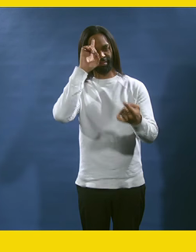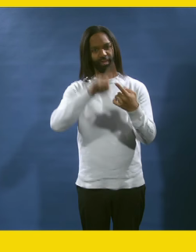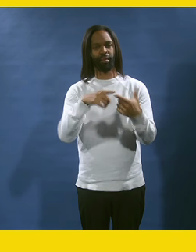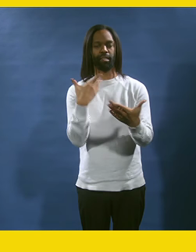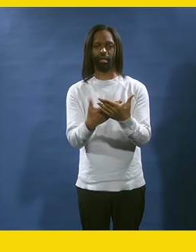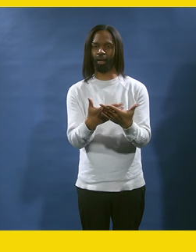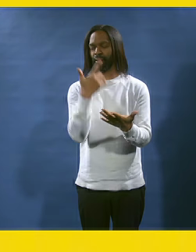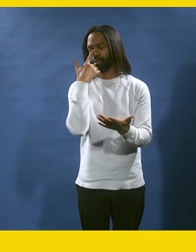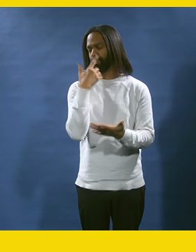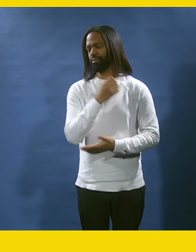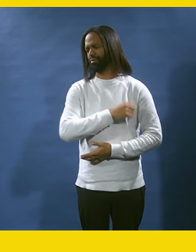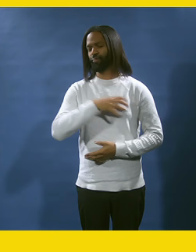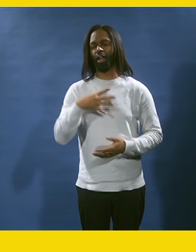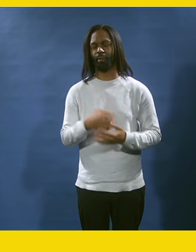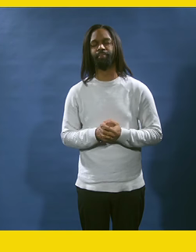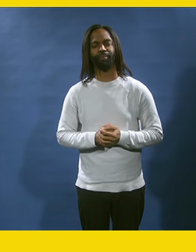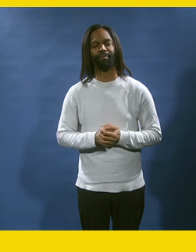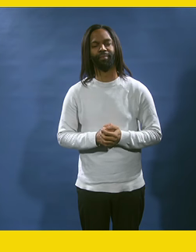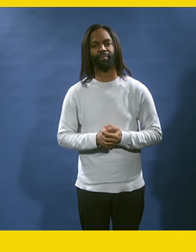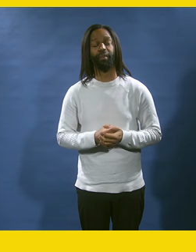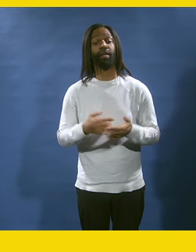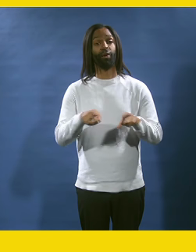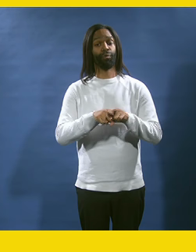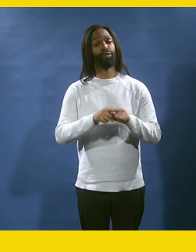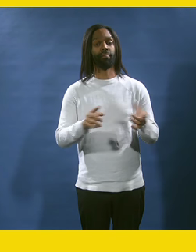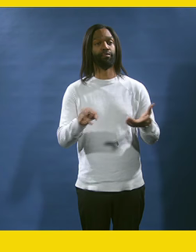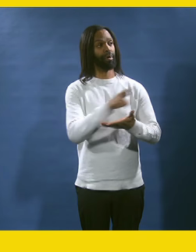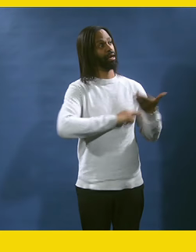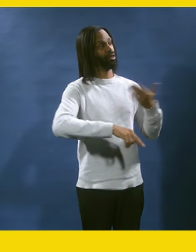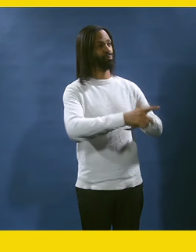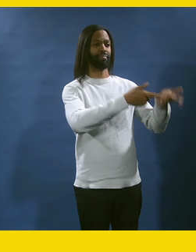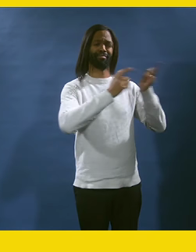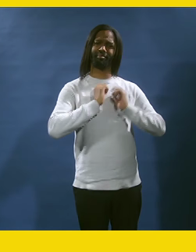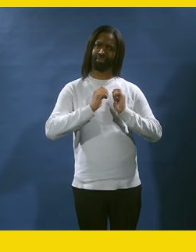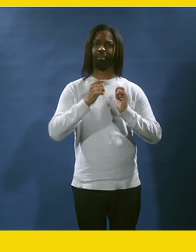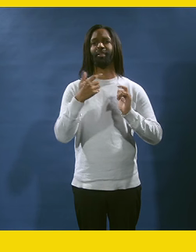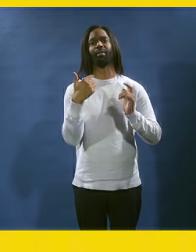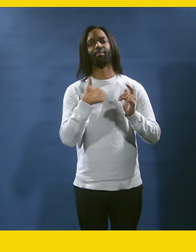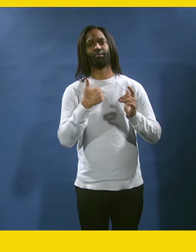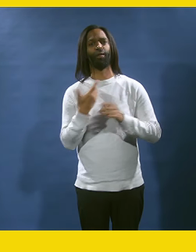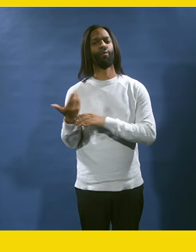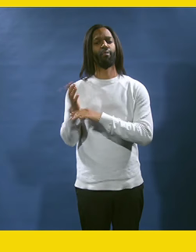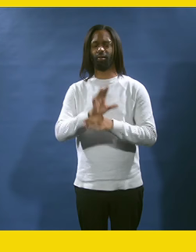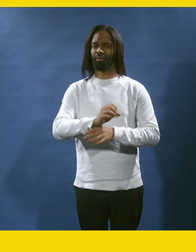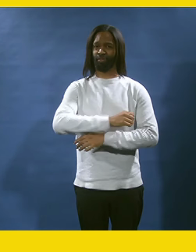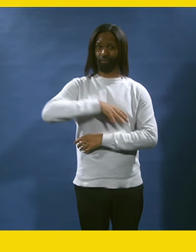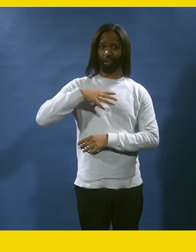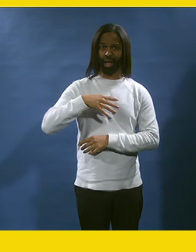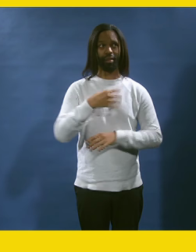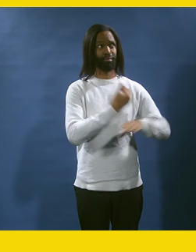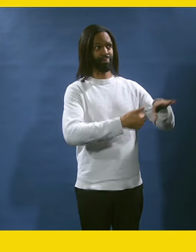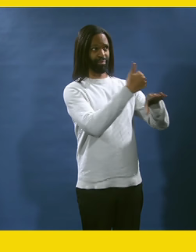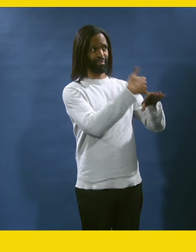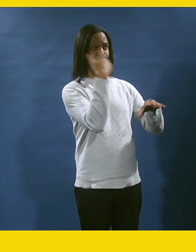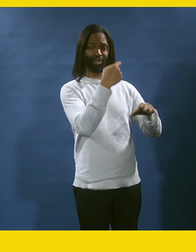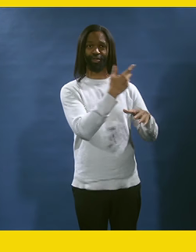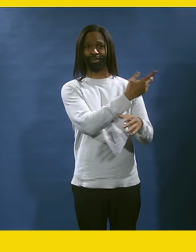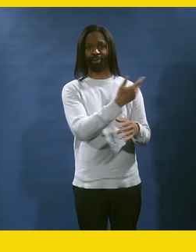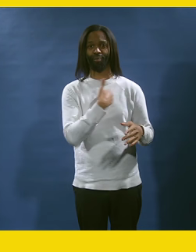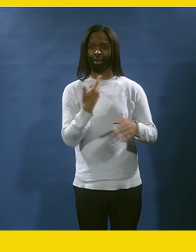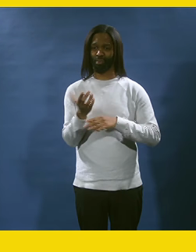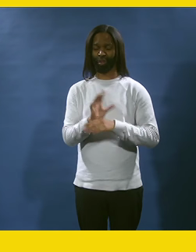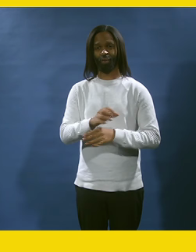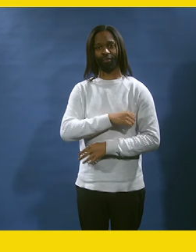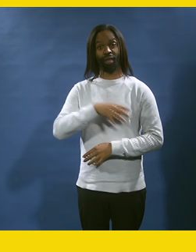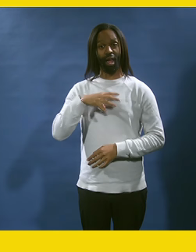Je suis vraiment fière de porter la voix d'une région, la région Grand Est, de son président, Fière parce que nous avons fait le choix depuis 2017